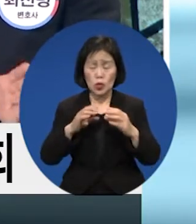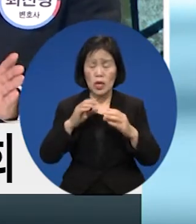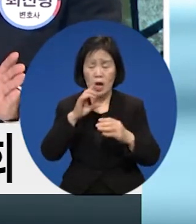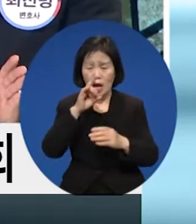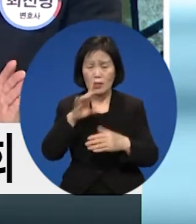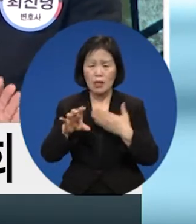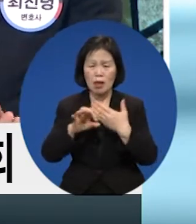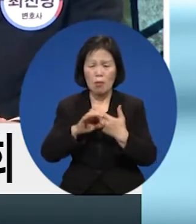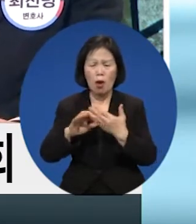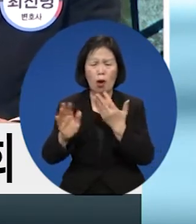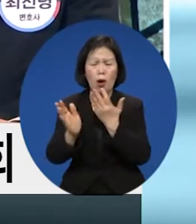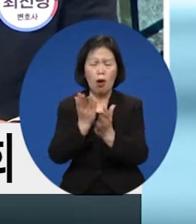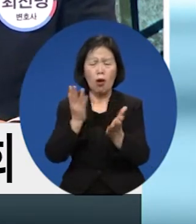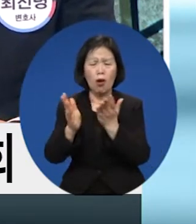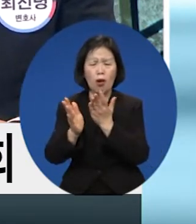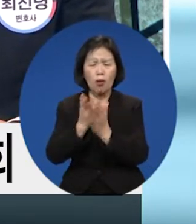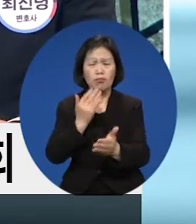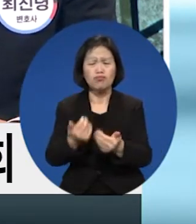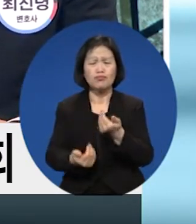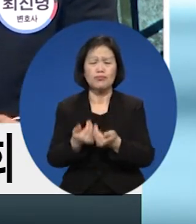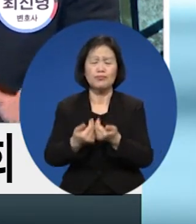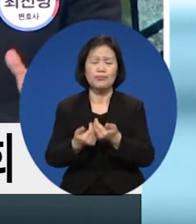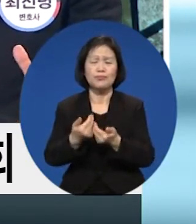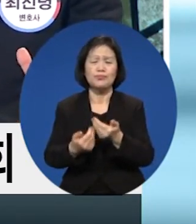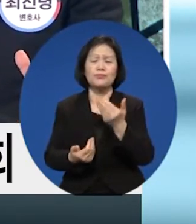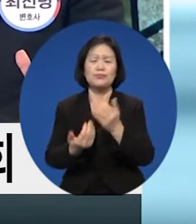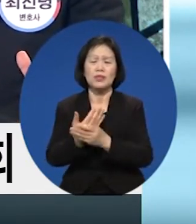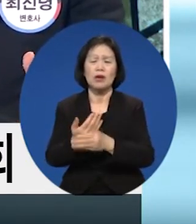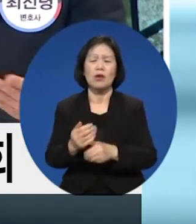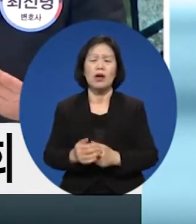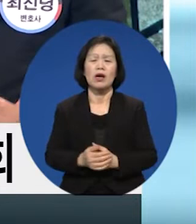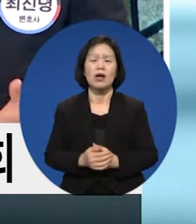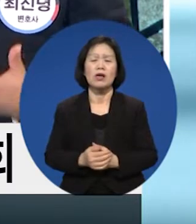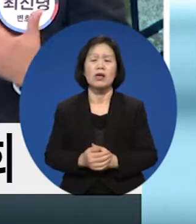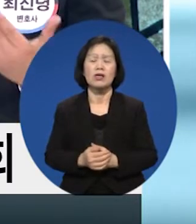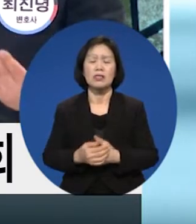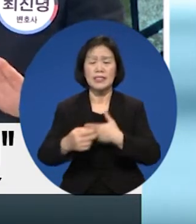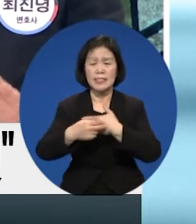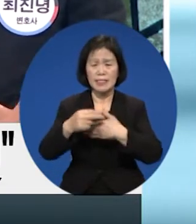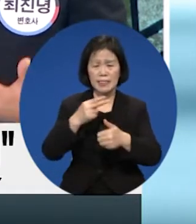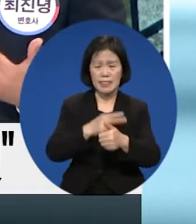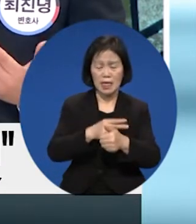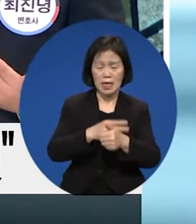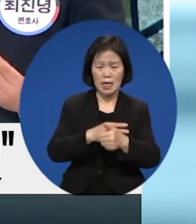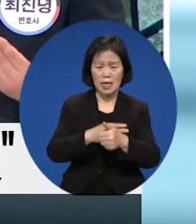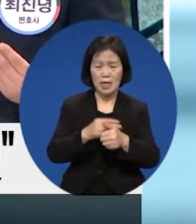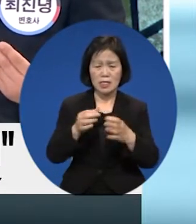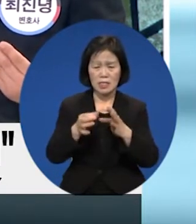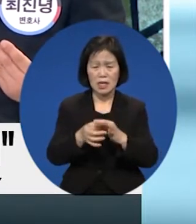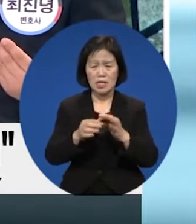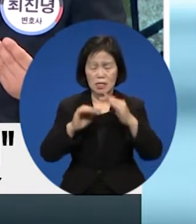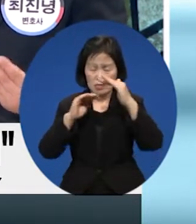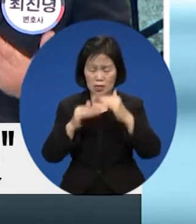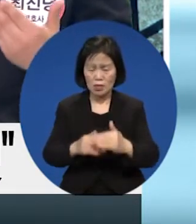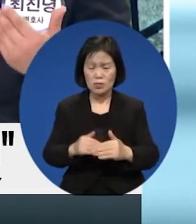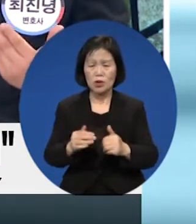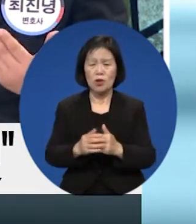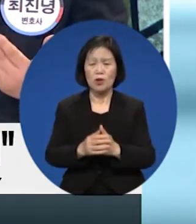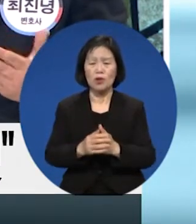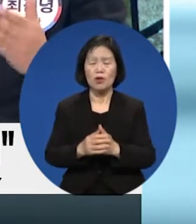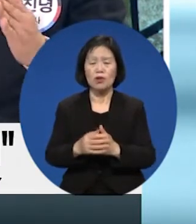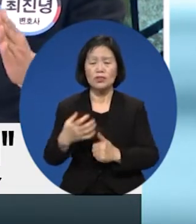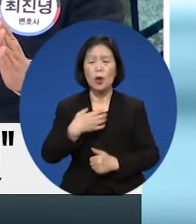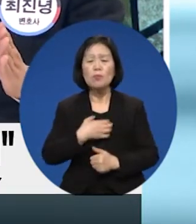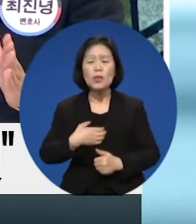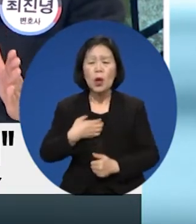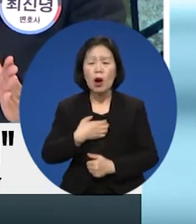의사소통의 불일치에 일어나는 불협화음이 나올 수밖에 없는 것 같은데요. 말씀드렸듯이 의사계에서, 의료계에서 얘기하는 그런 부분에 대해서 염려할